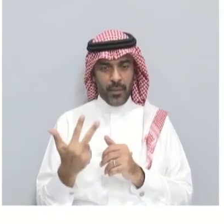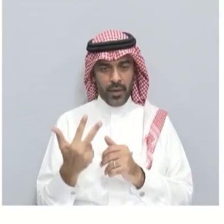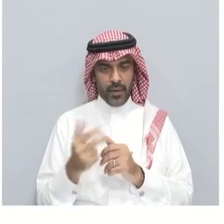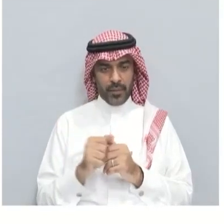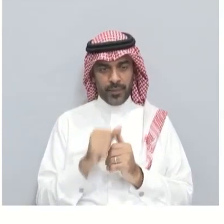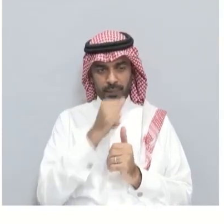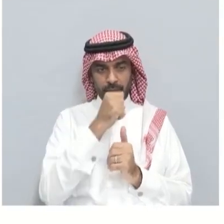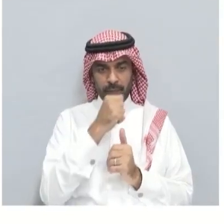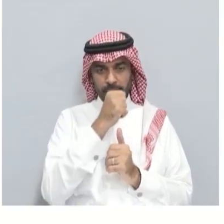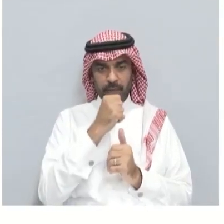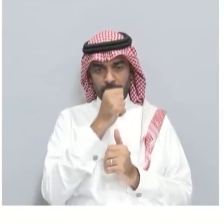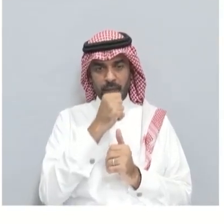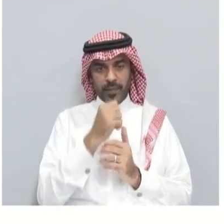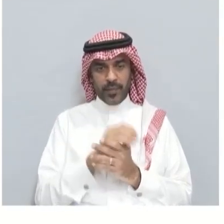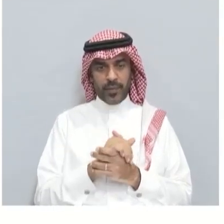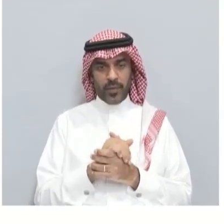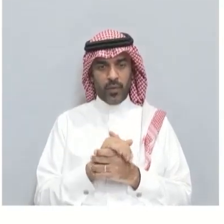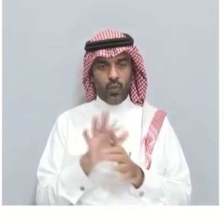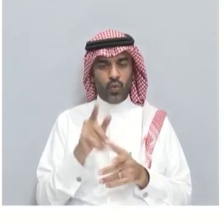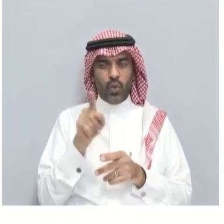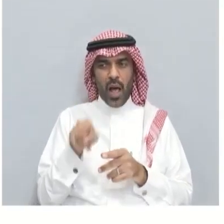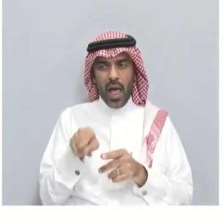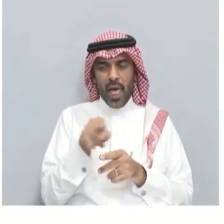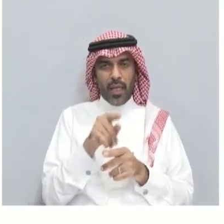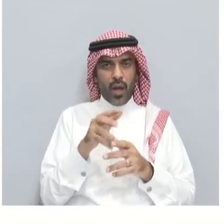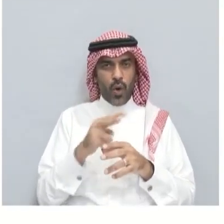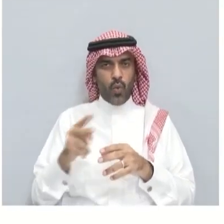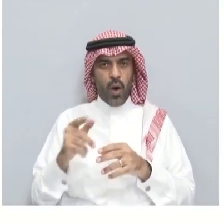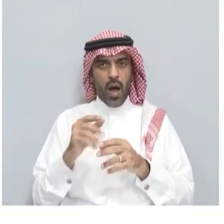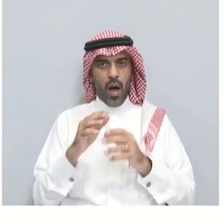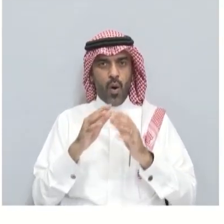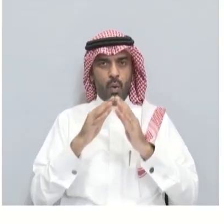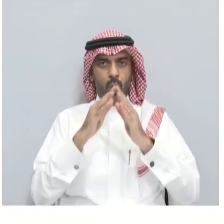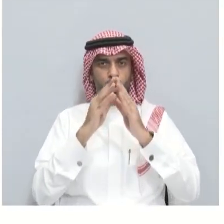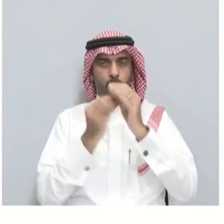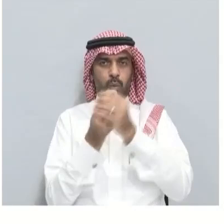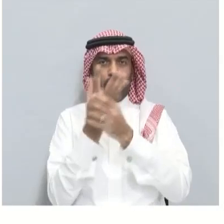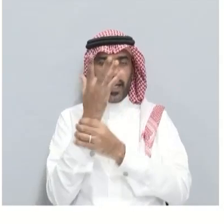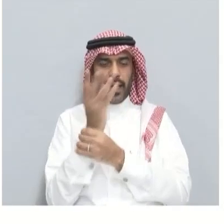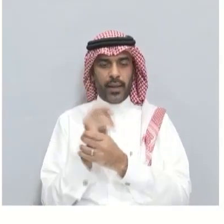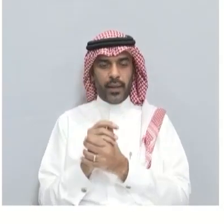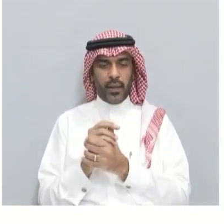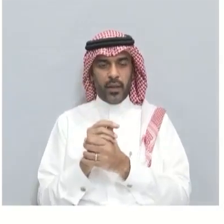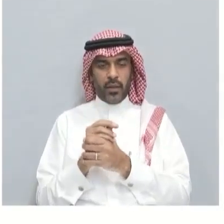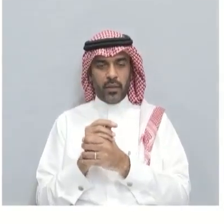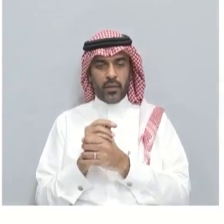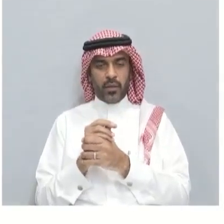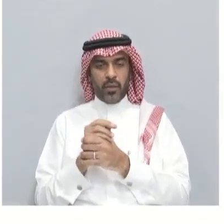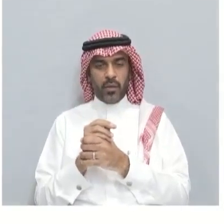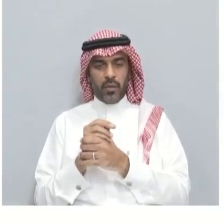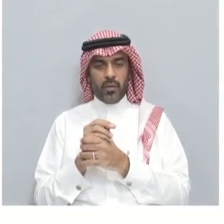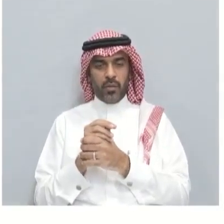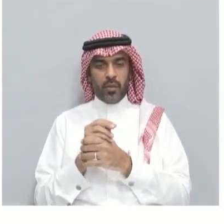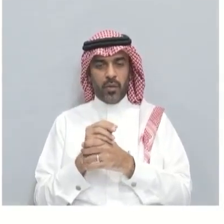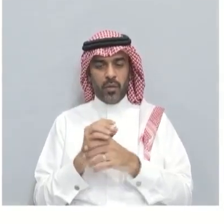البراكين وذو امتداد واسع وجوانبه قليله الانحدار اكبر البراكين جوانبه قليله انحدار امتداد واسع